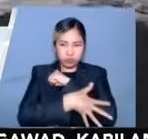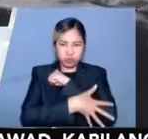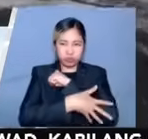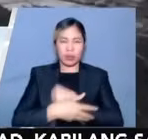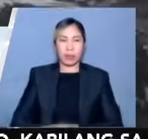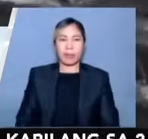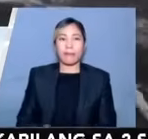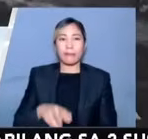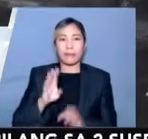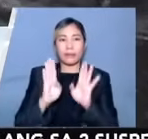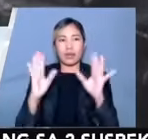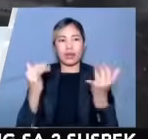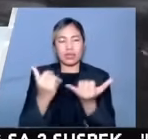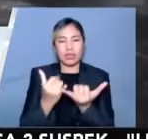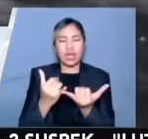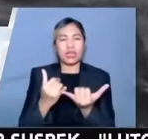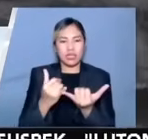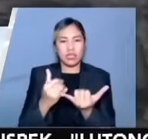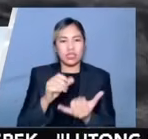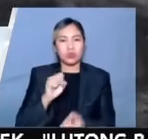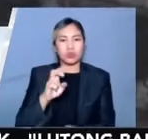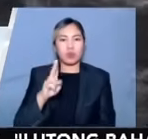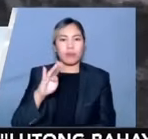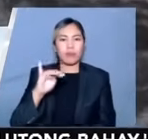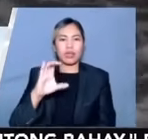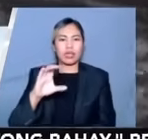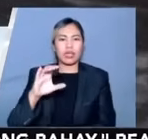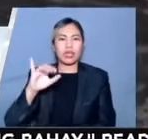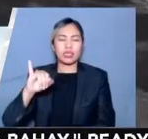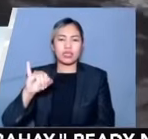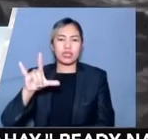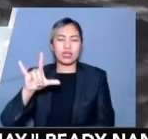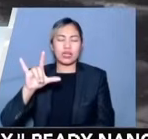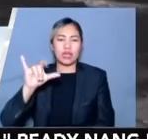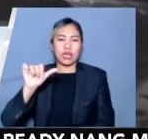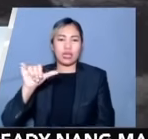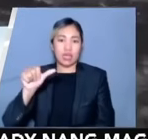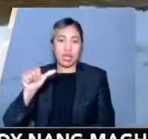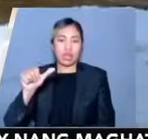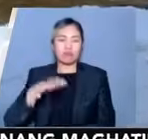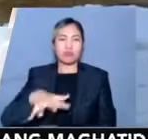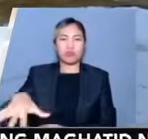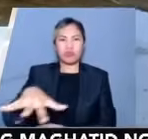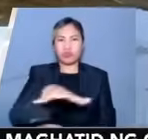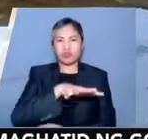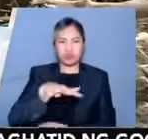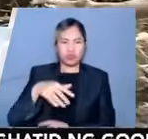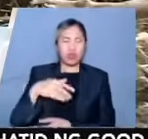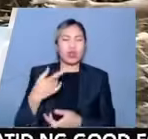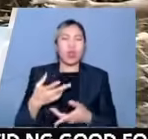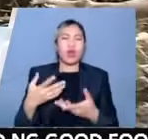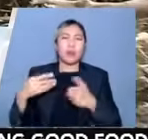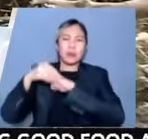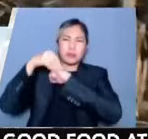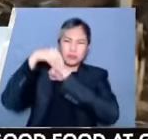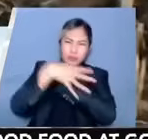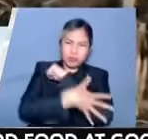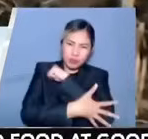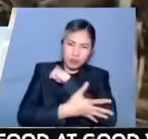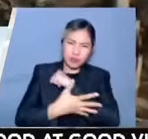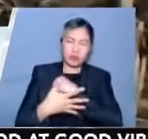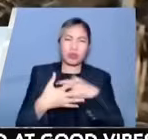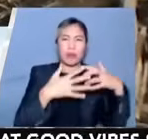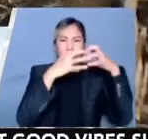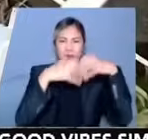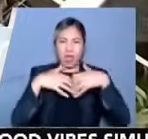ng mga kahoy at bato ang isang malawak na lupain lahat ng yan Tin din ang landslide na wash out ang dalawang bahay rito ang